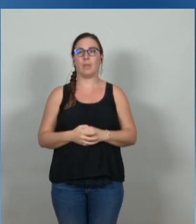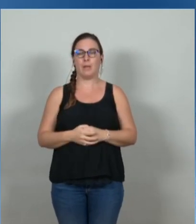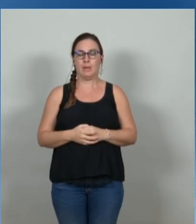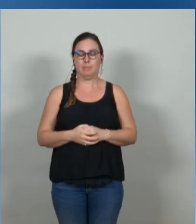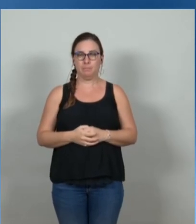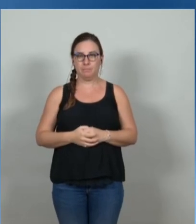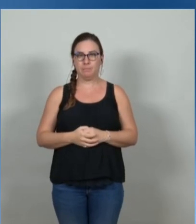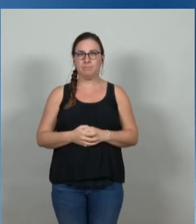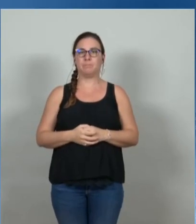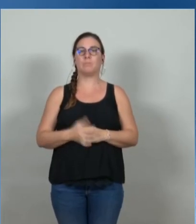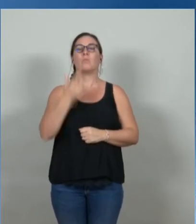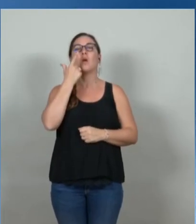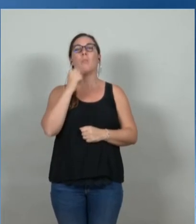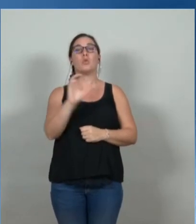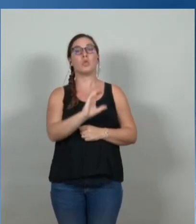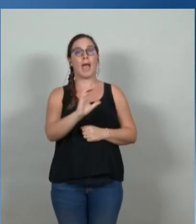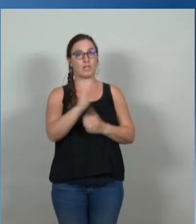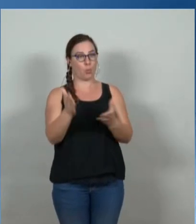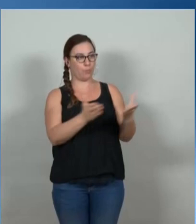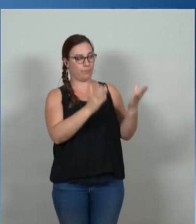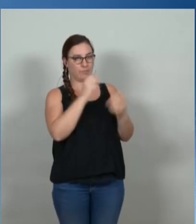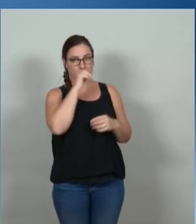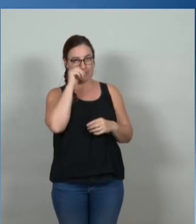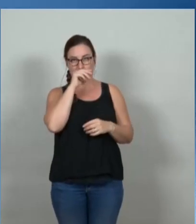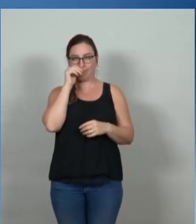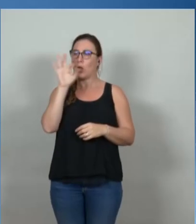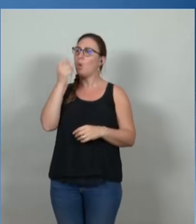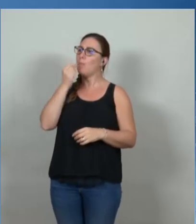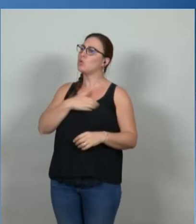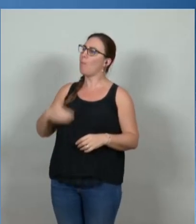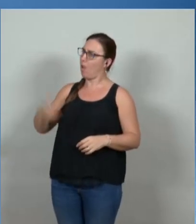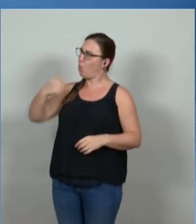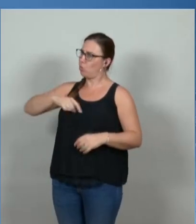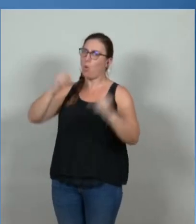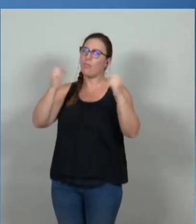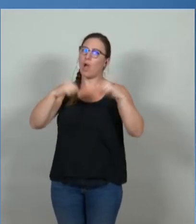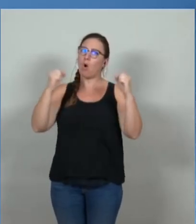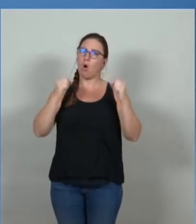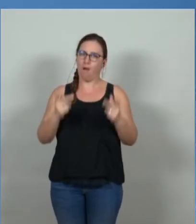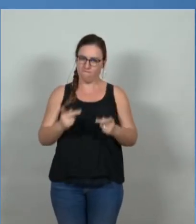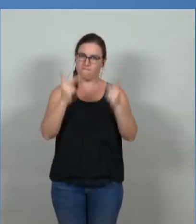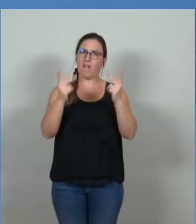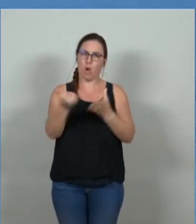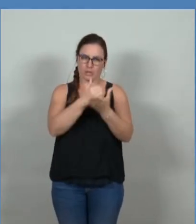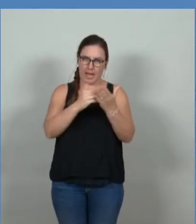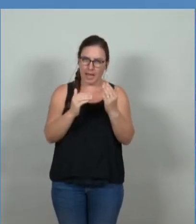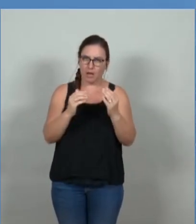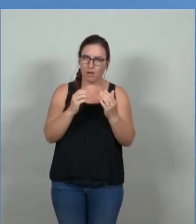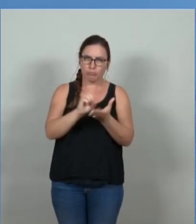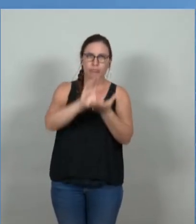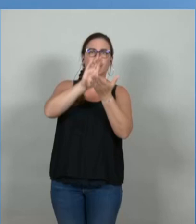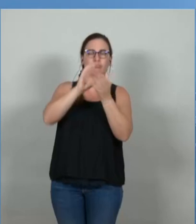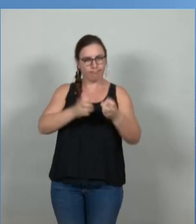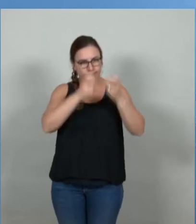merci Monsieur Carignon oui monsieur le Maire nous nous sommes favorables à la revalorisation des salaires des points